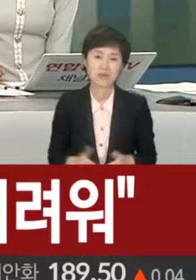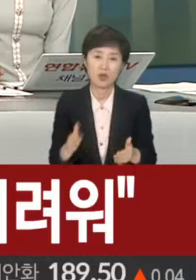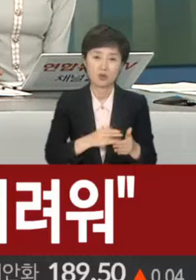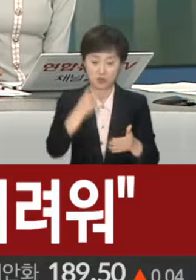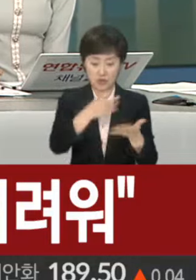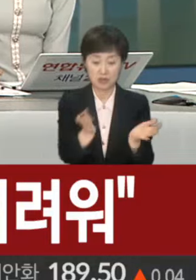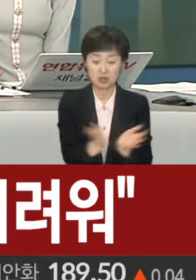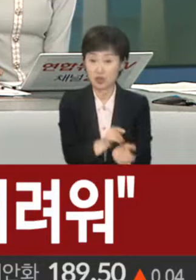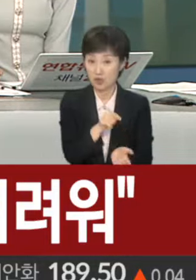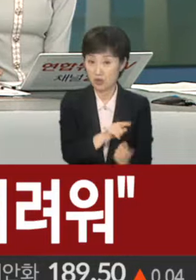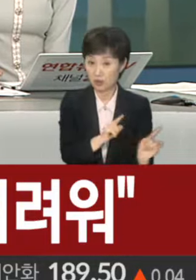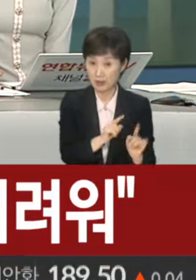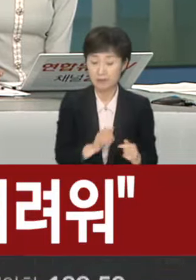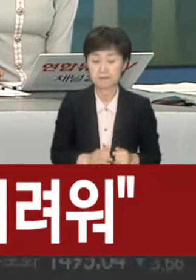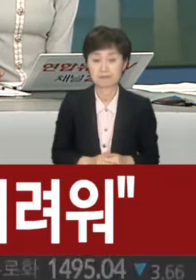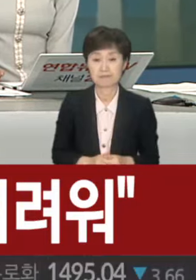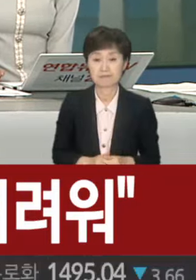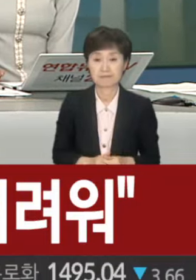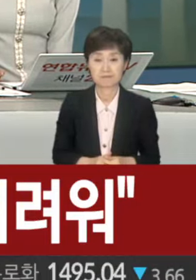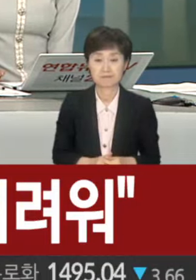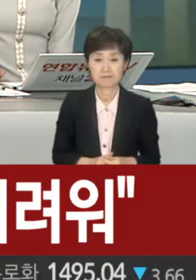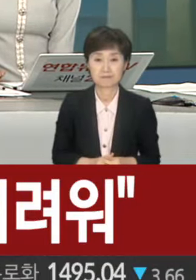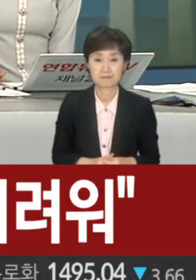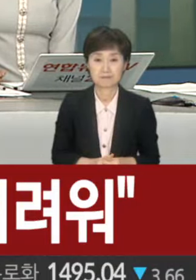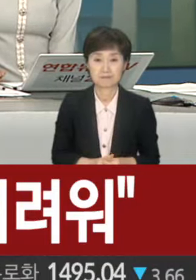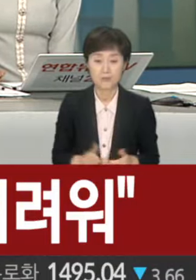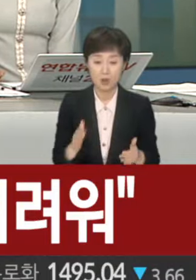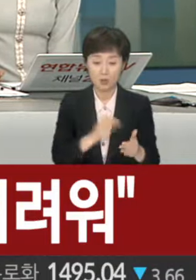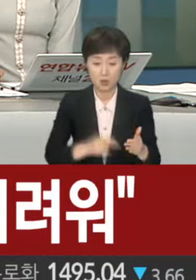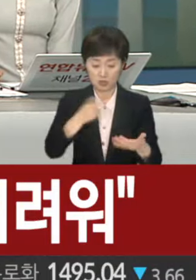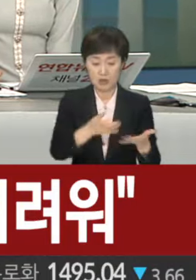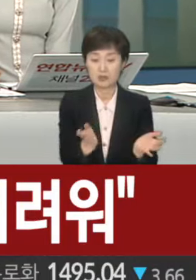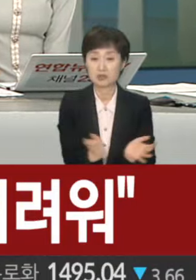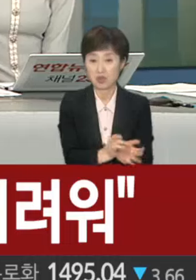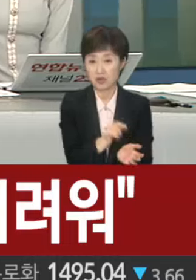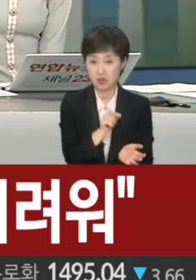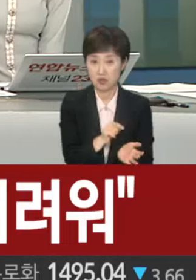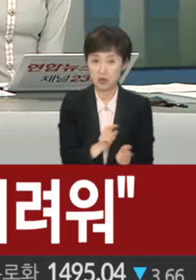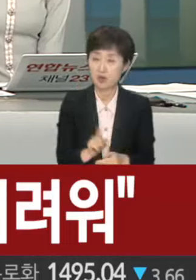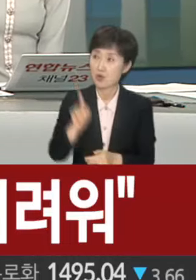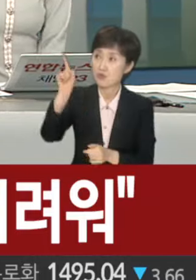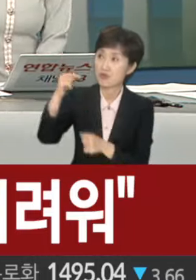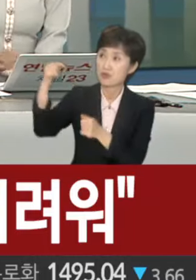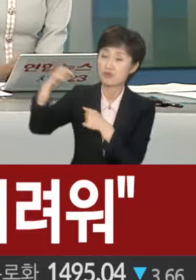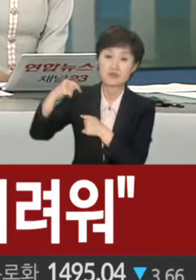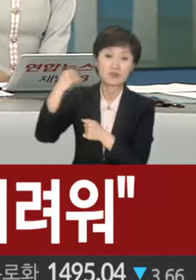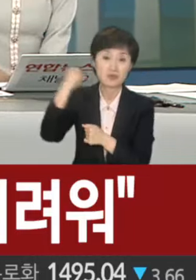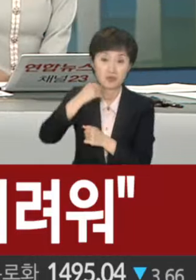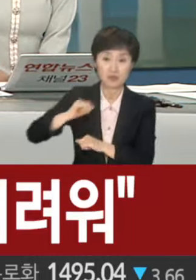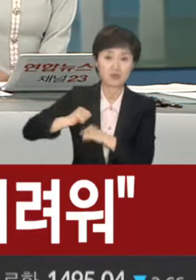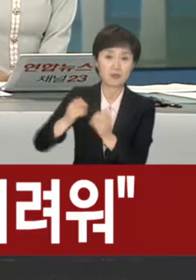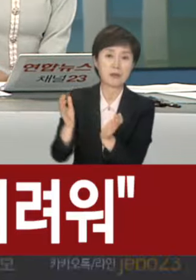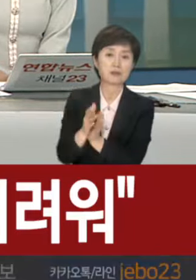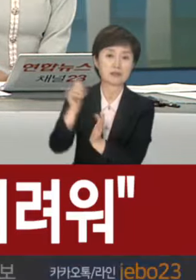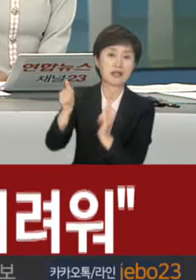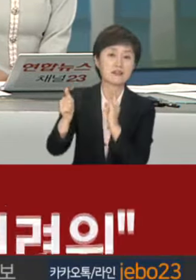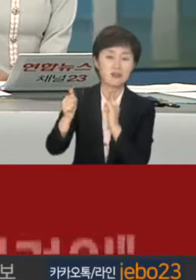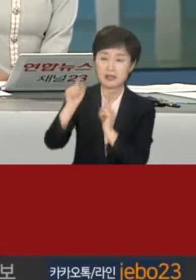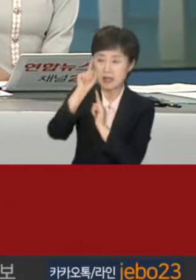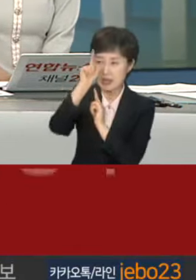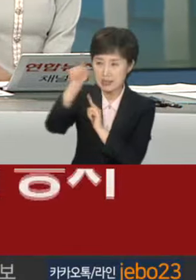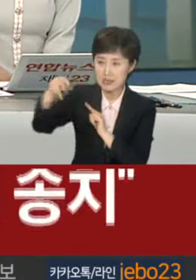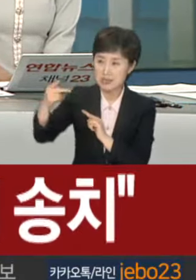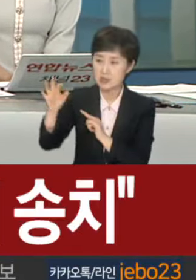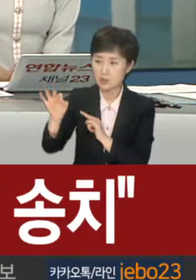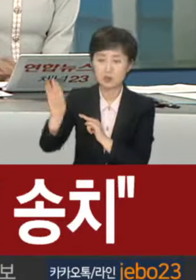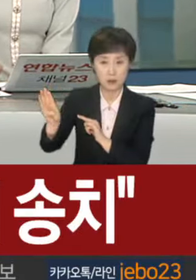얘기 아까 잠시 짚어왔었는데 공수처 같은 경우에는 외압 의혹의 윗선으로 그 지목한 이종섭 전 뭐 장관도 그렇고 신범철 전